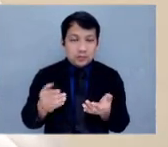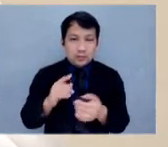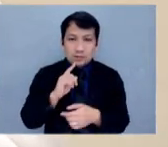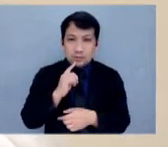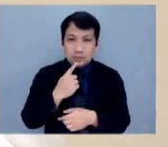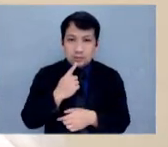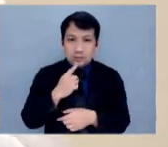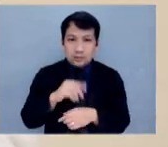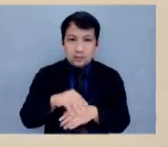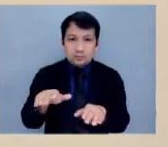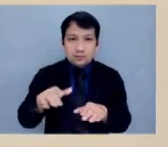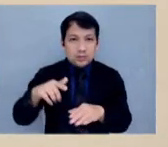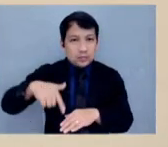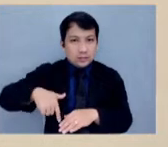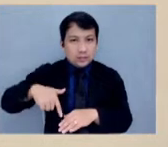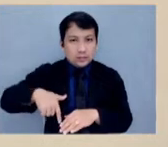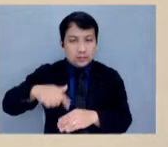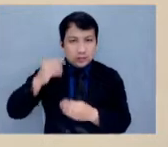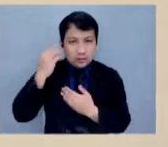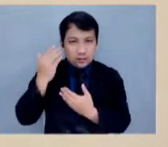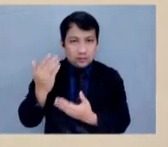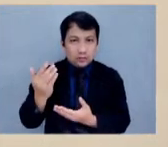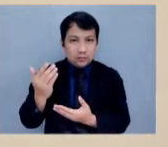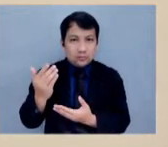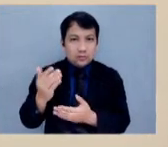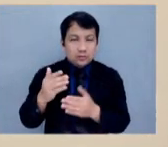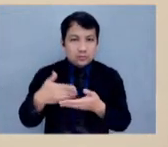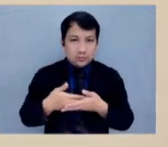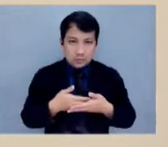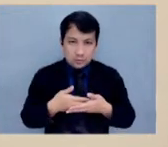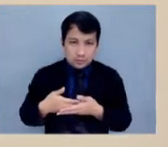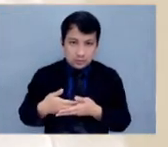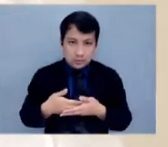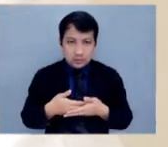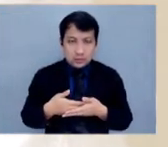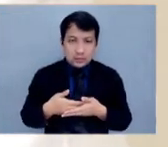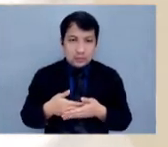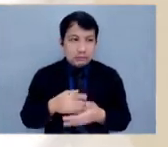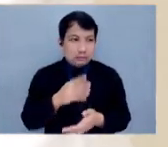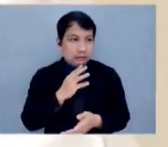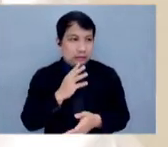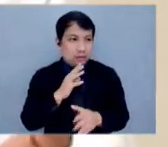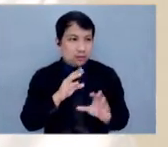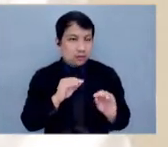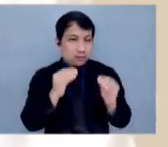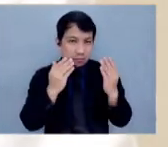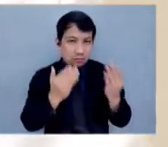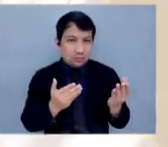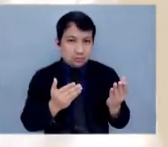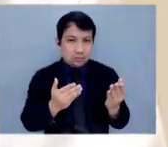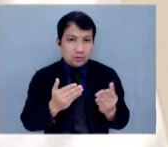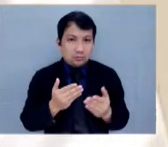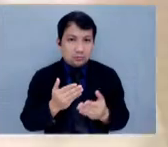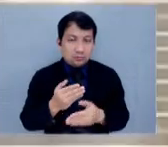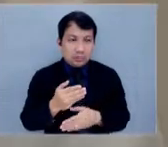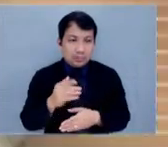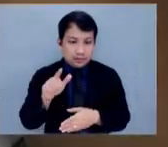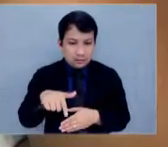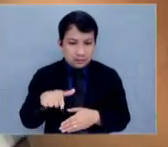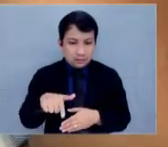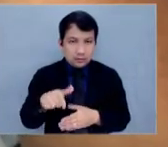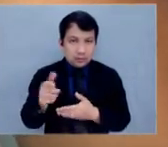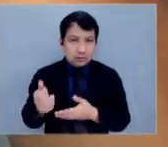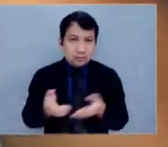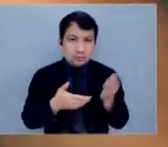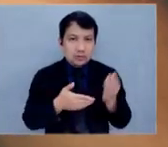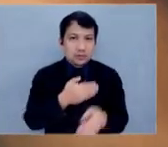na didiskubre kasi yung bata, yung baby, hindi naman nakakapagsabi yun na nangingitim at late na pag dinala sa ospital.